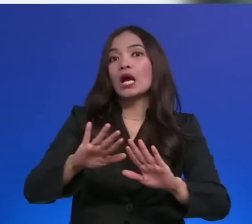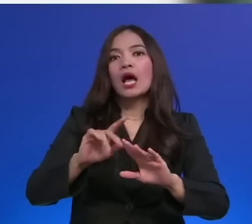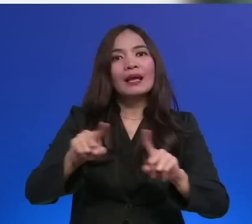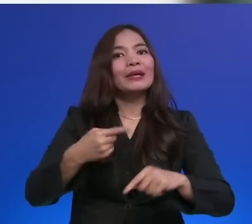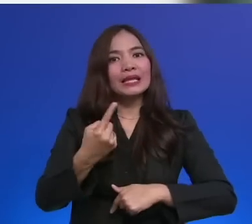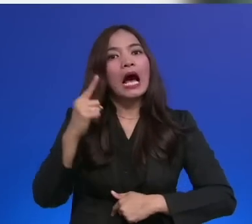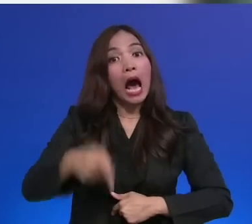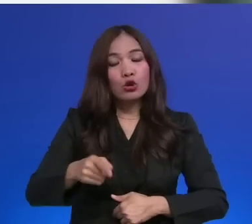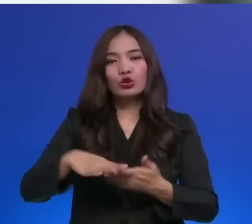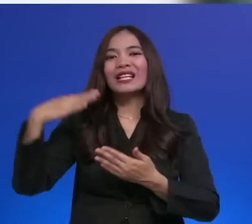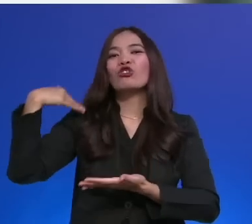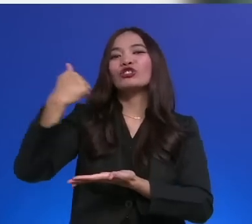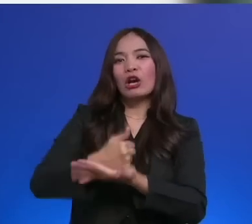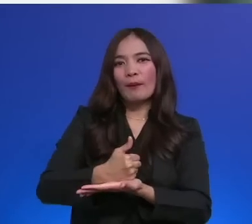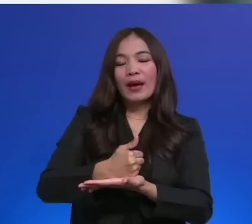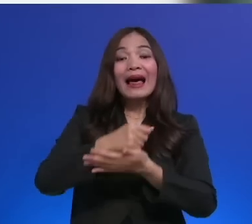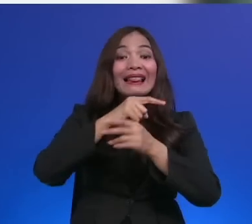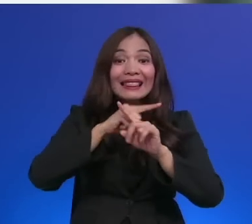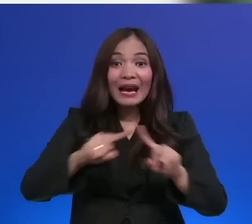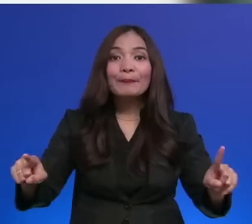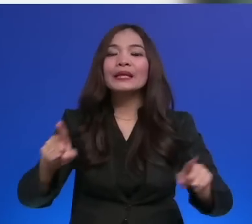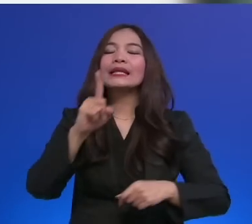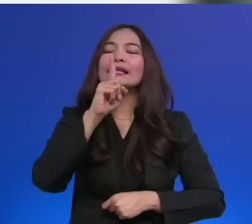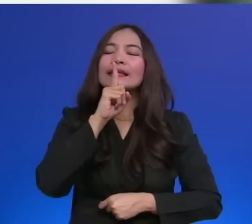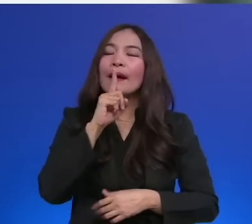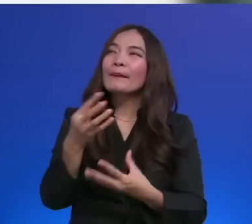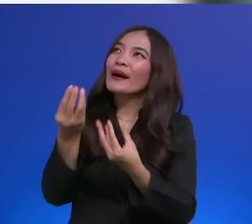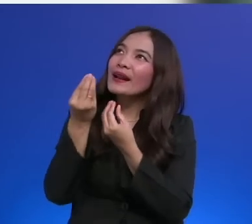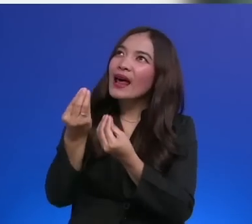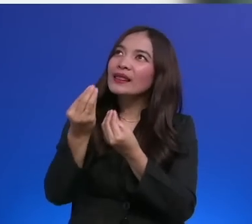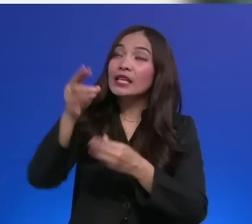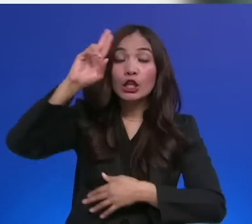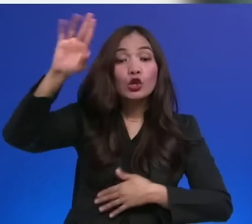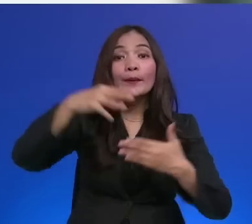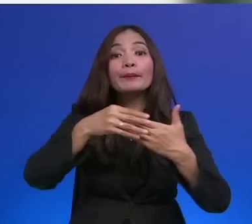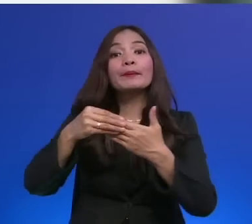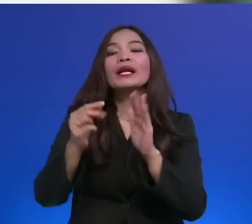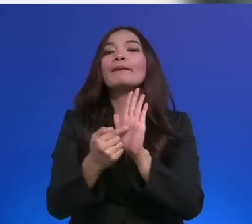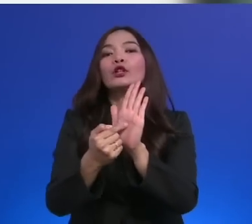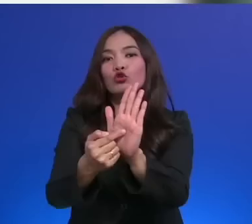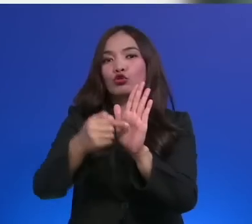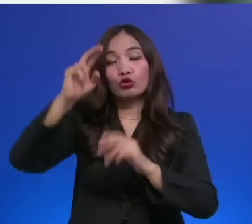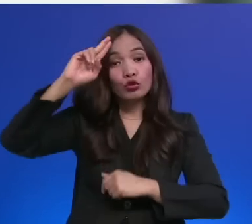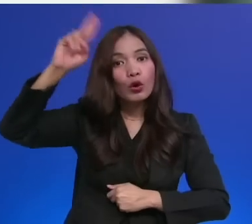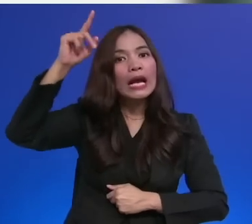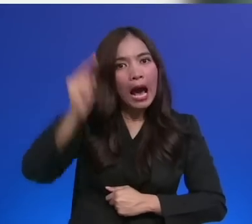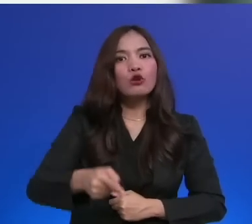Ya. Tetapi seni diam menantikan pimpinan petunjuk Tuhan itu